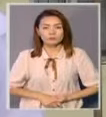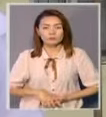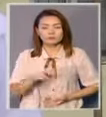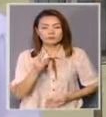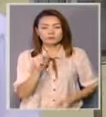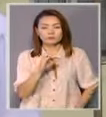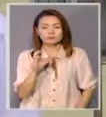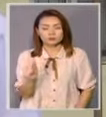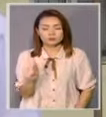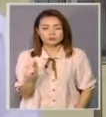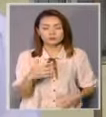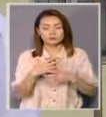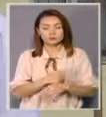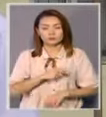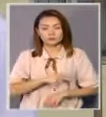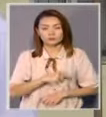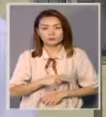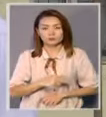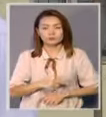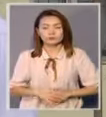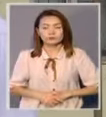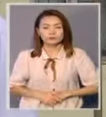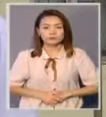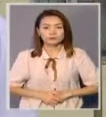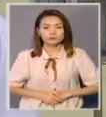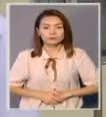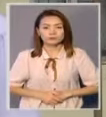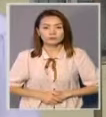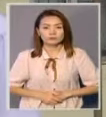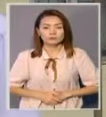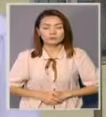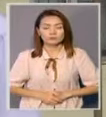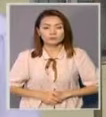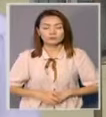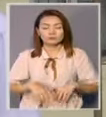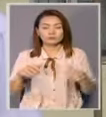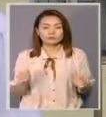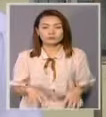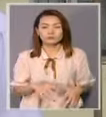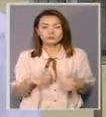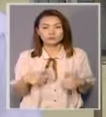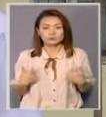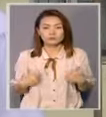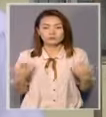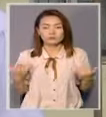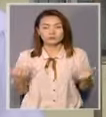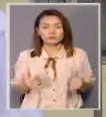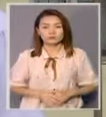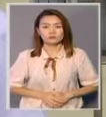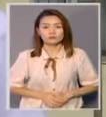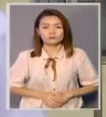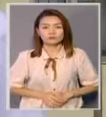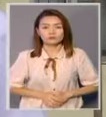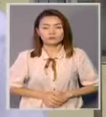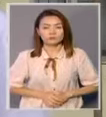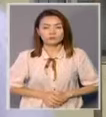кассалық операцияларды азайтуға олар сондай шешім ұйғарған болатын. Қазіргі таңда оның шешімі,